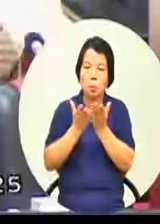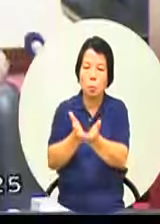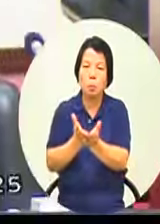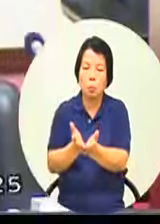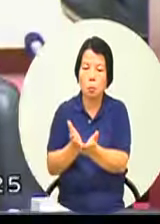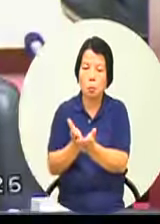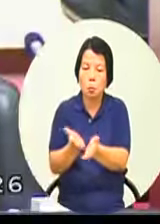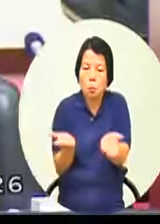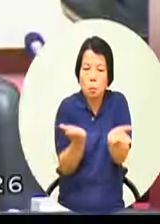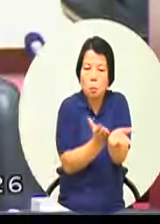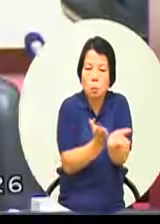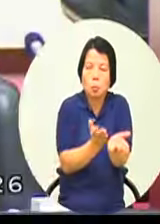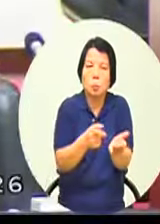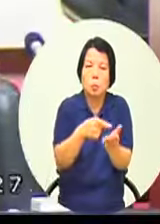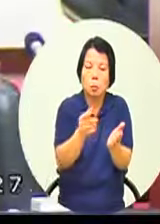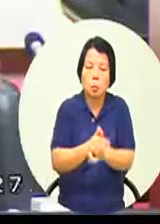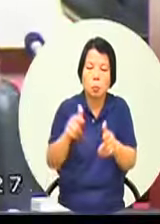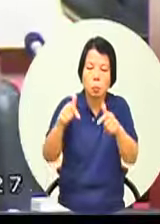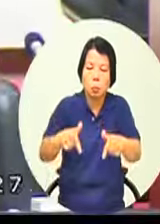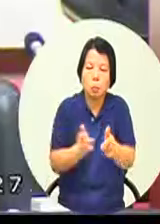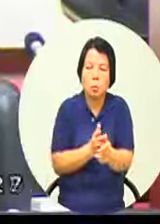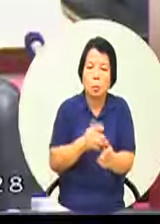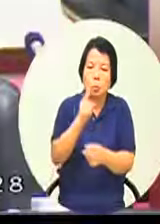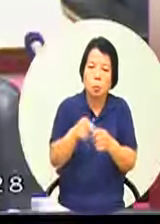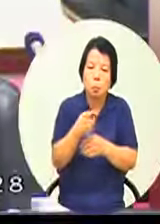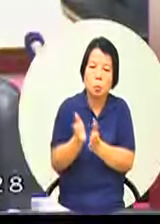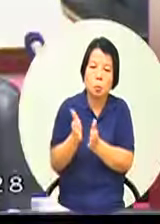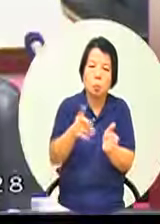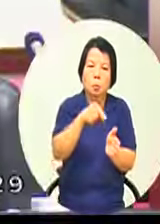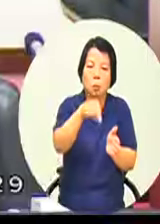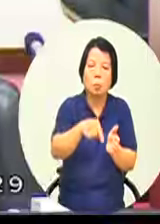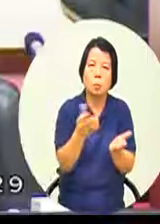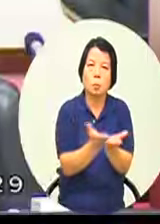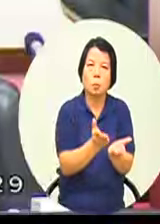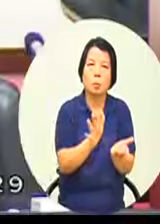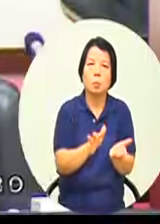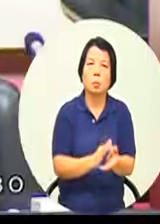浅在那个西子湾的地方，他们的